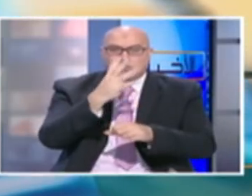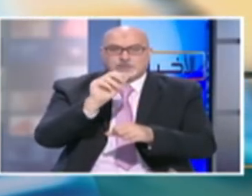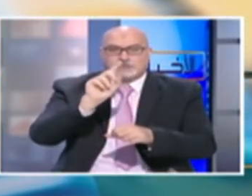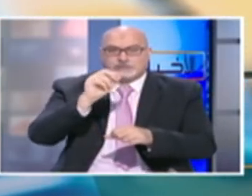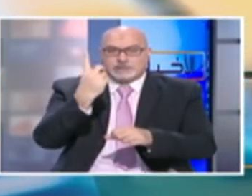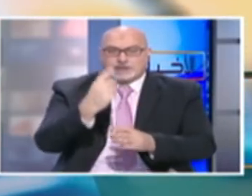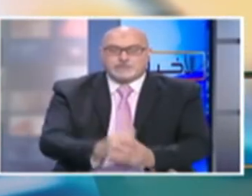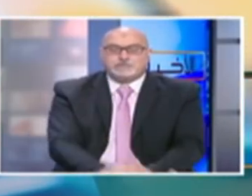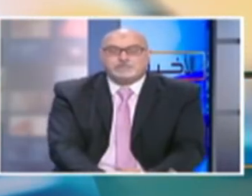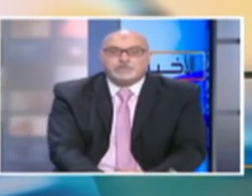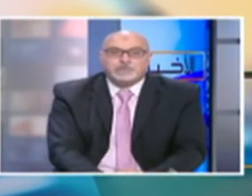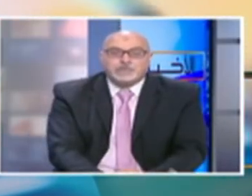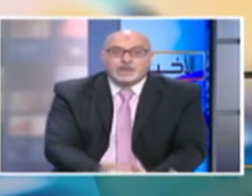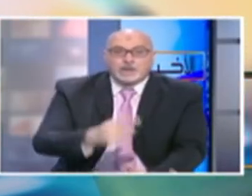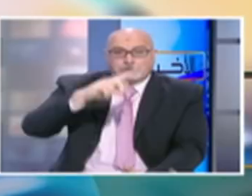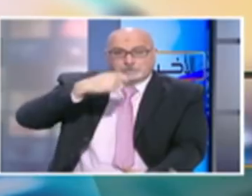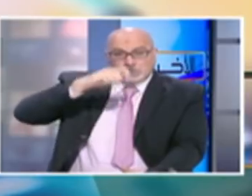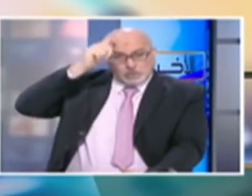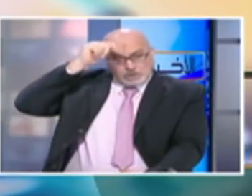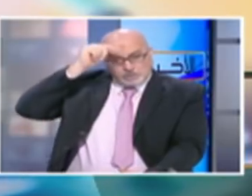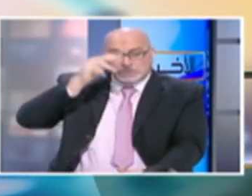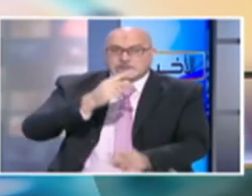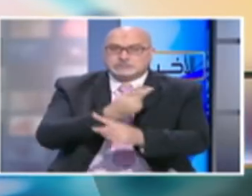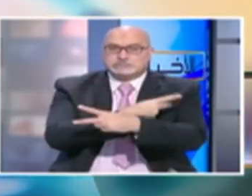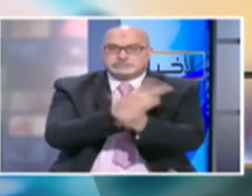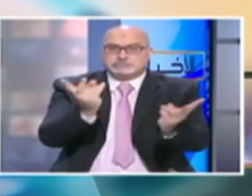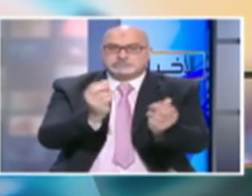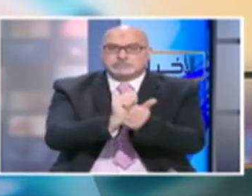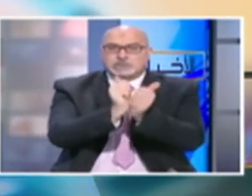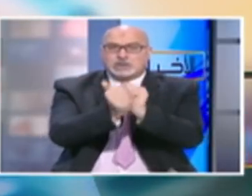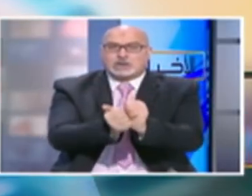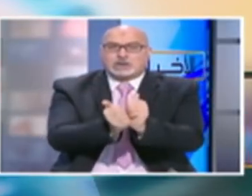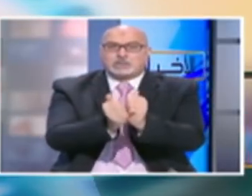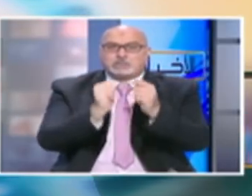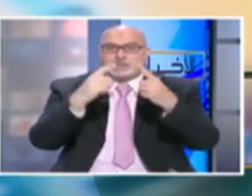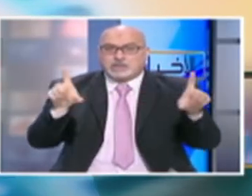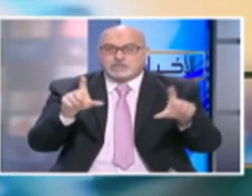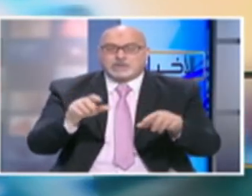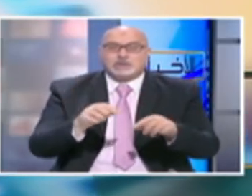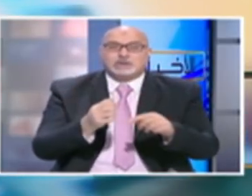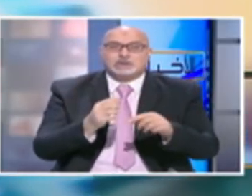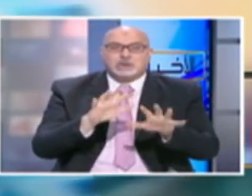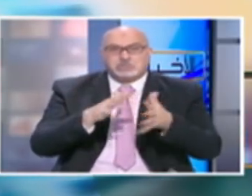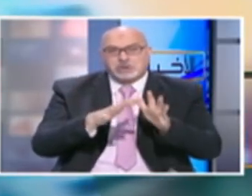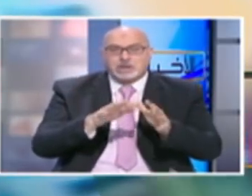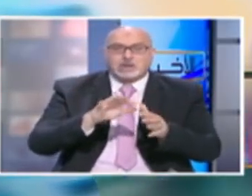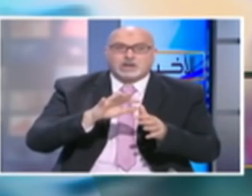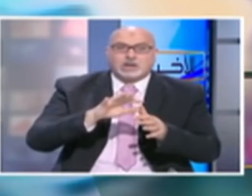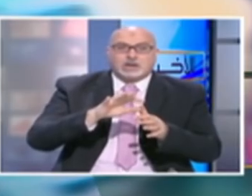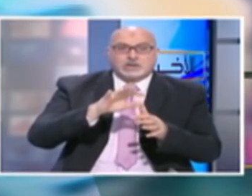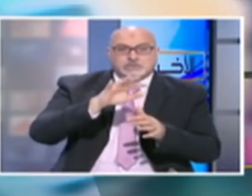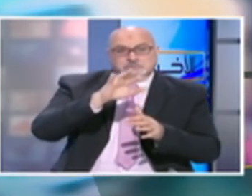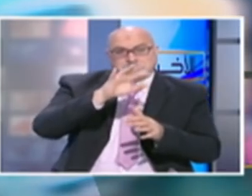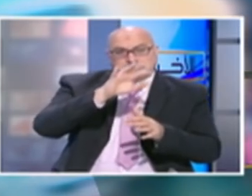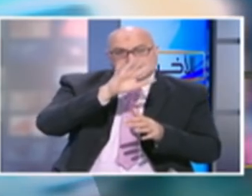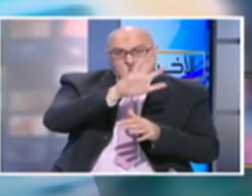18 فبراير 2021، إذ أعلن بمناسبته عن الإفراج عن عدد من المحبوسين يتراوح عددهم بين